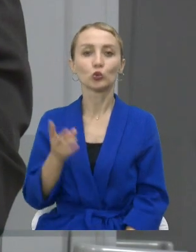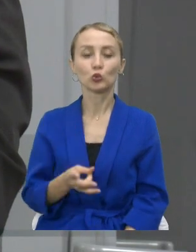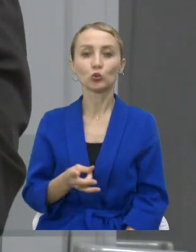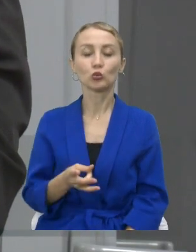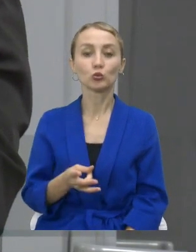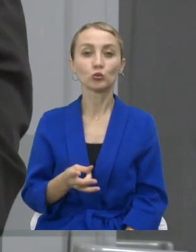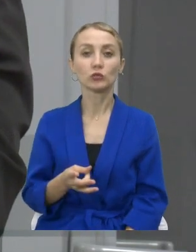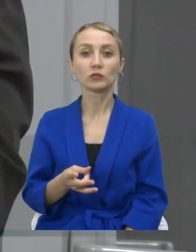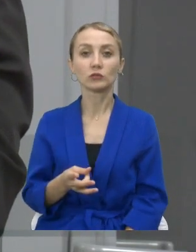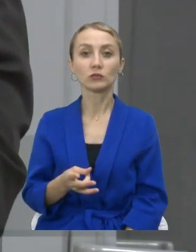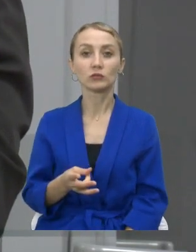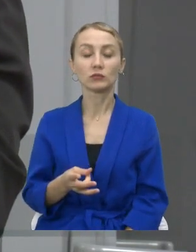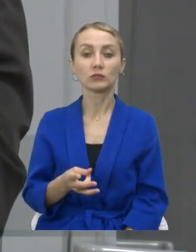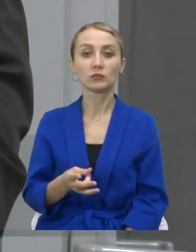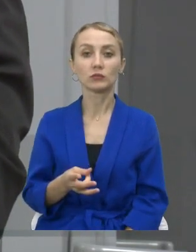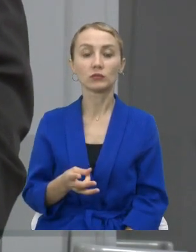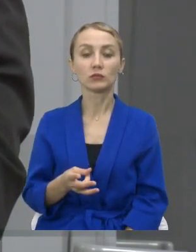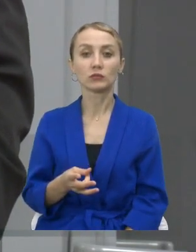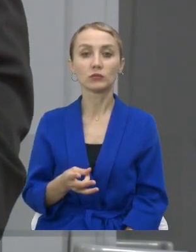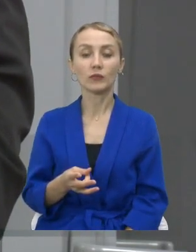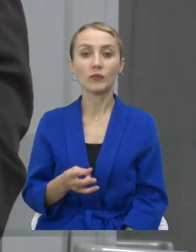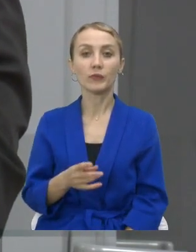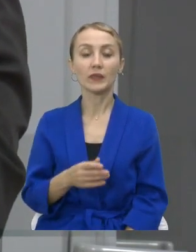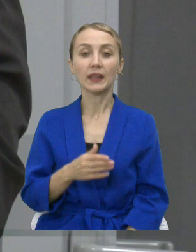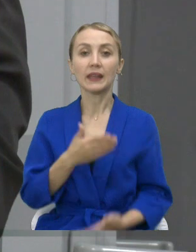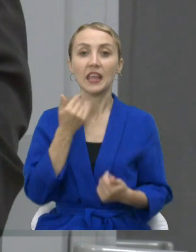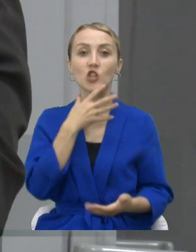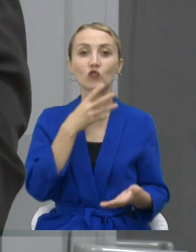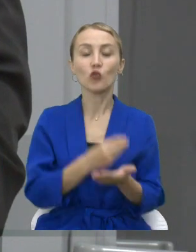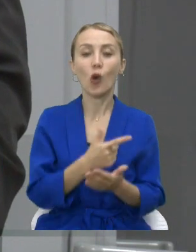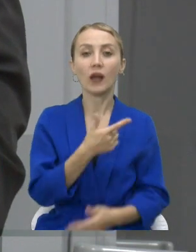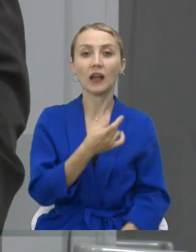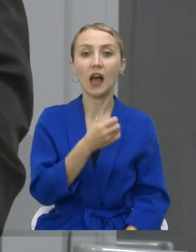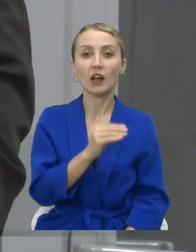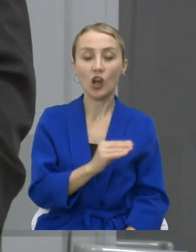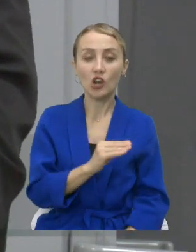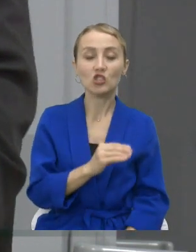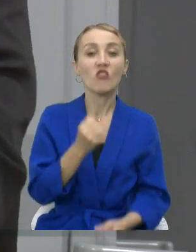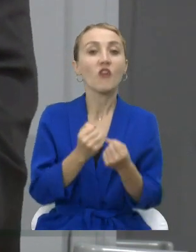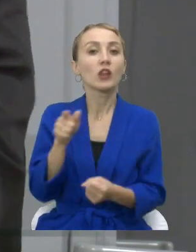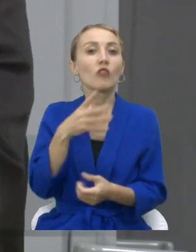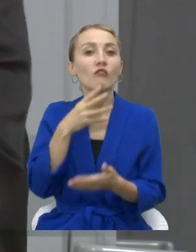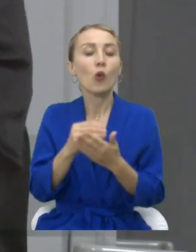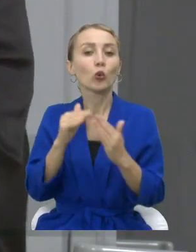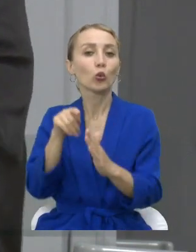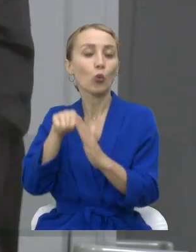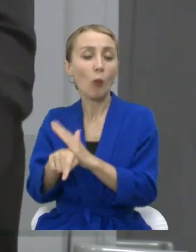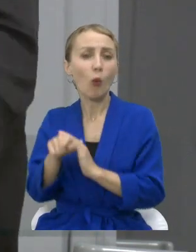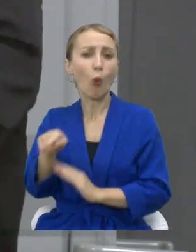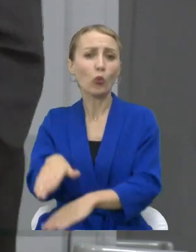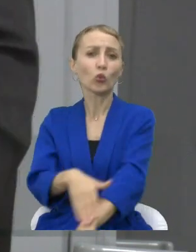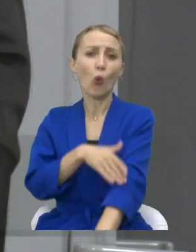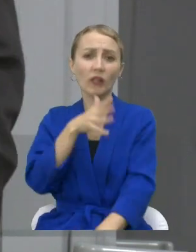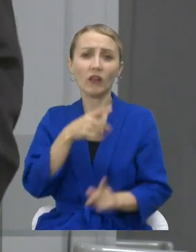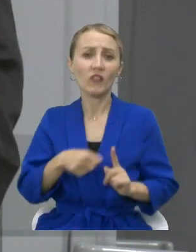Ринтанскому Кольскому району, что у них нет своего собственного гаража, и машина хранилась у водителя, хотя он длительное время работает уже в